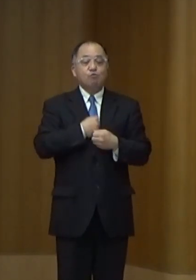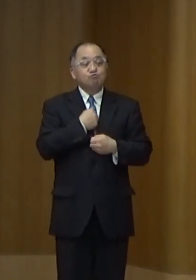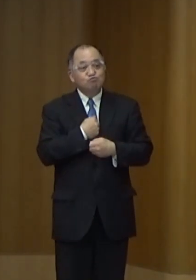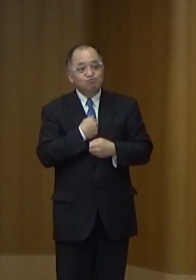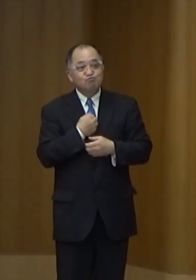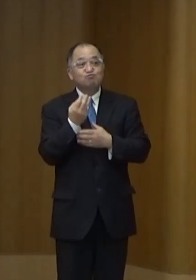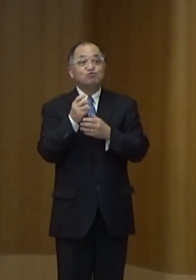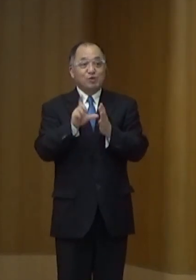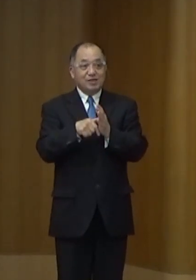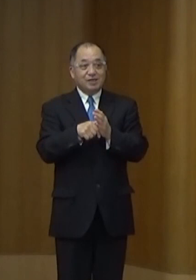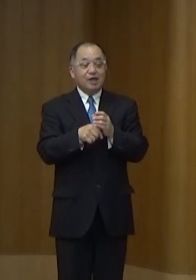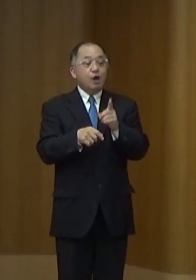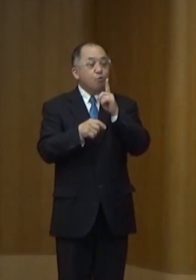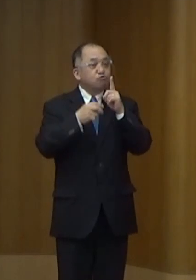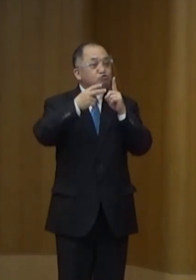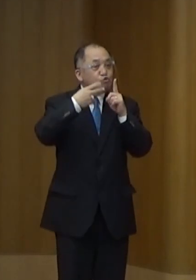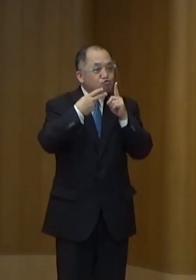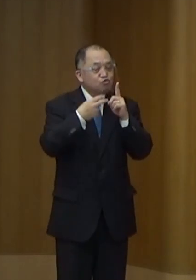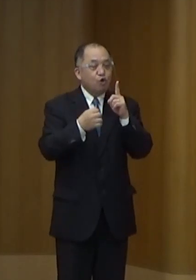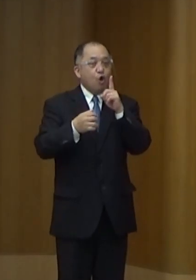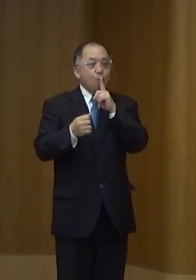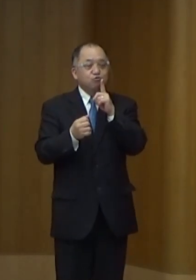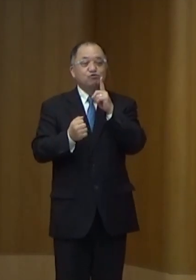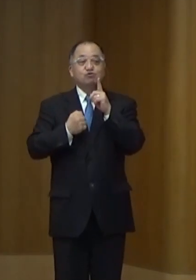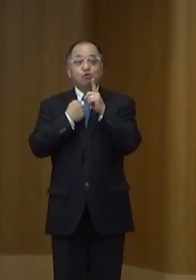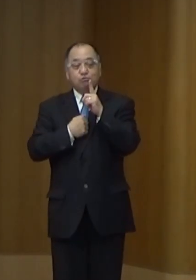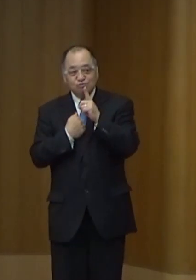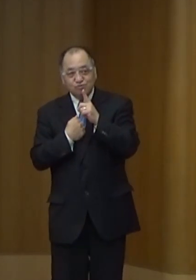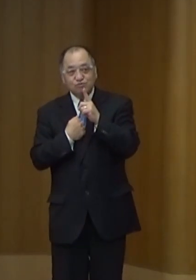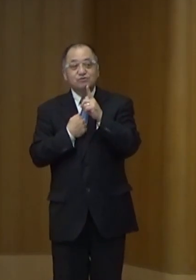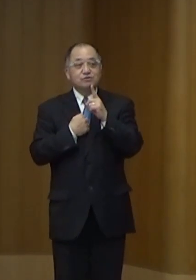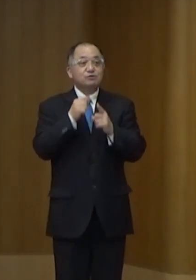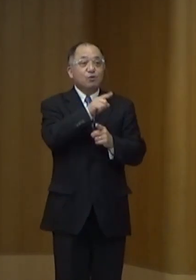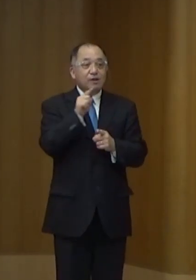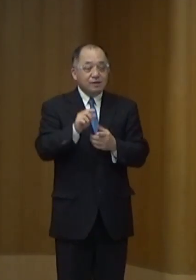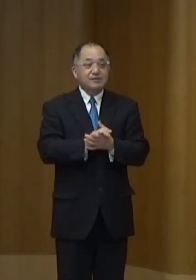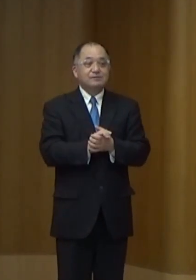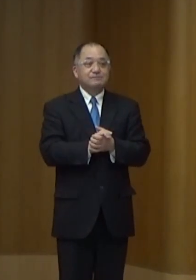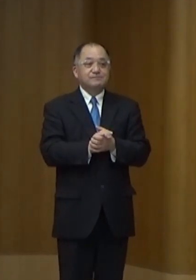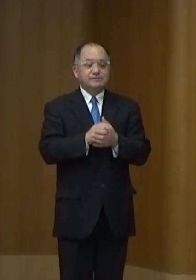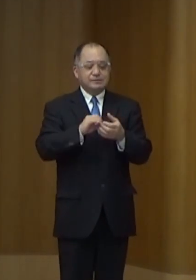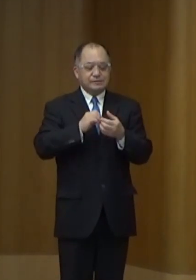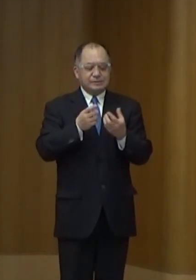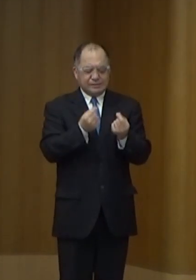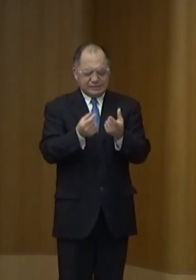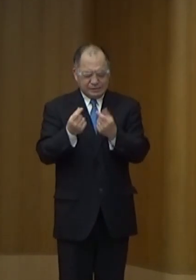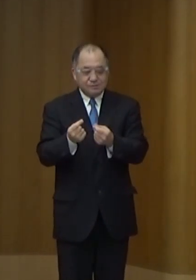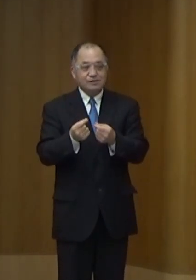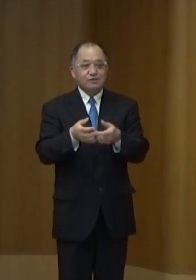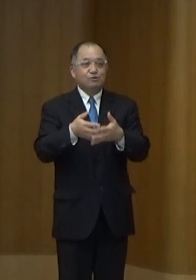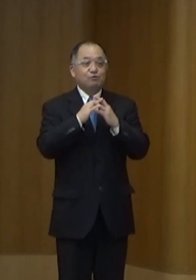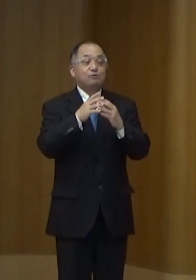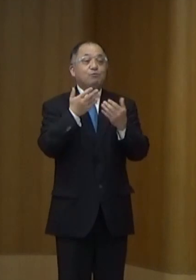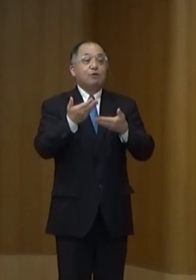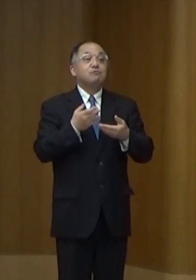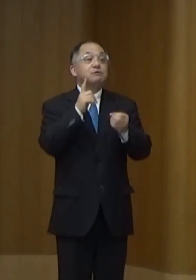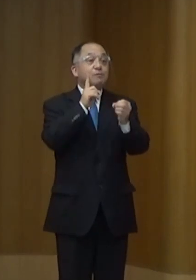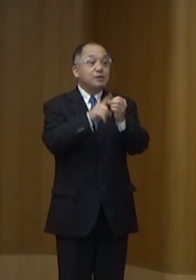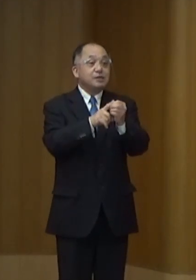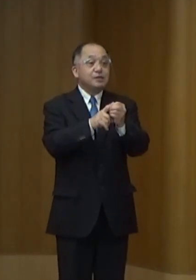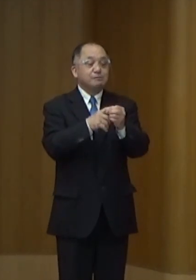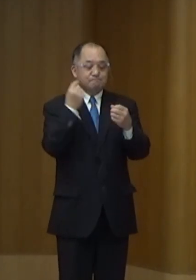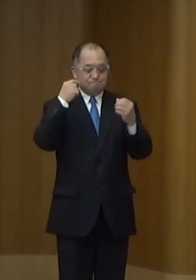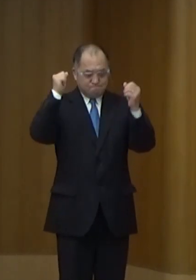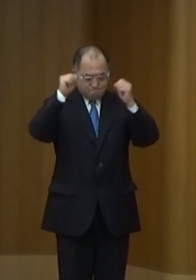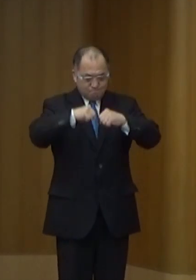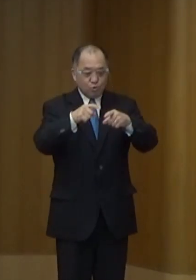明した黙食、そして黙浴、そしてこれらに確実に取り組んでいただくために同意書